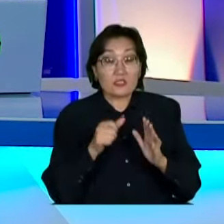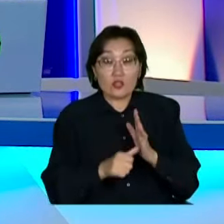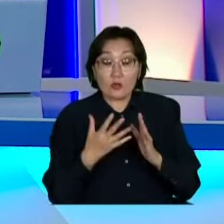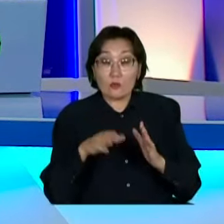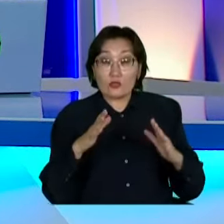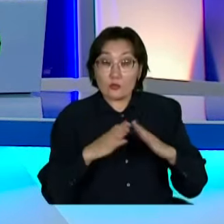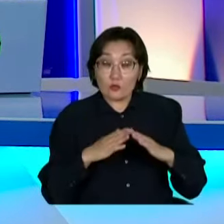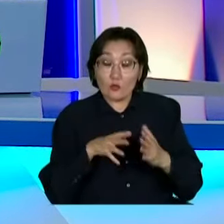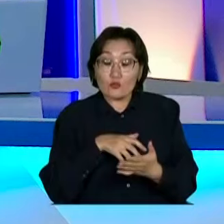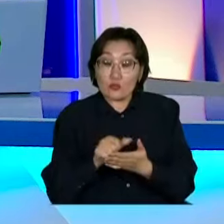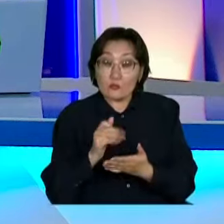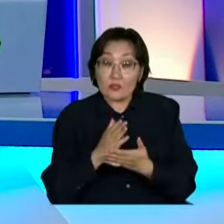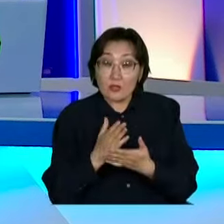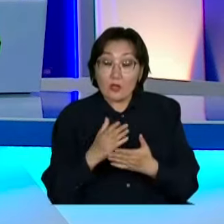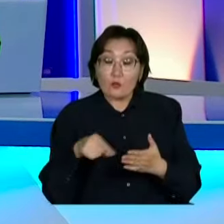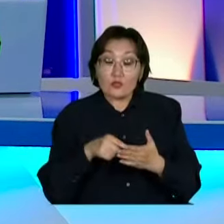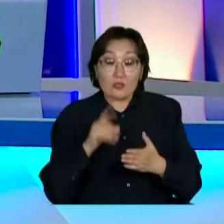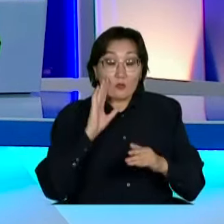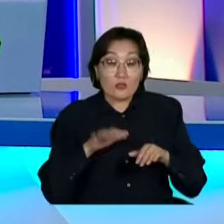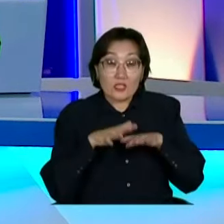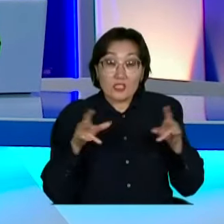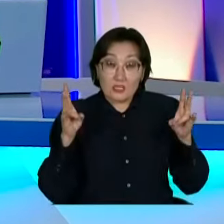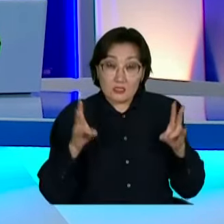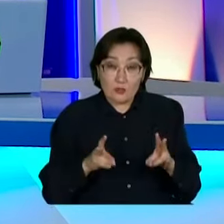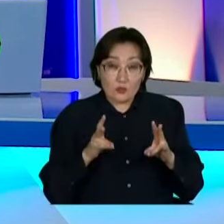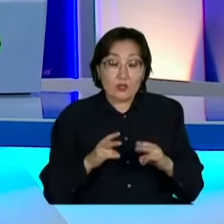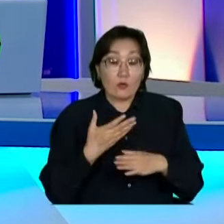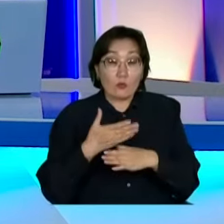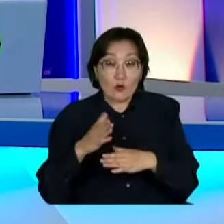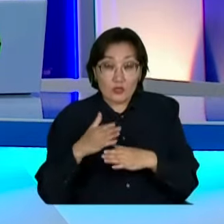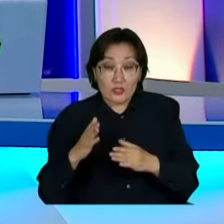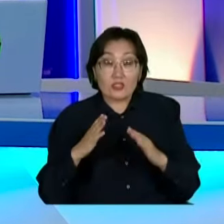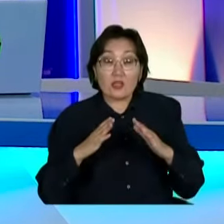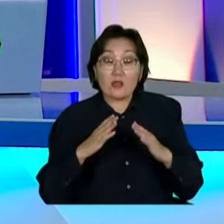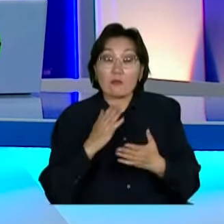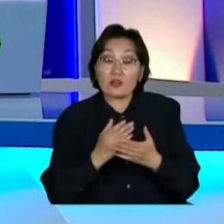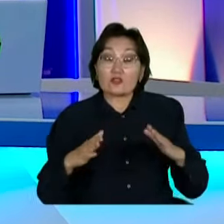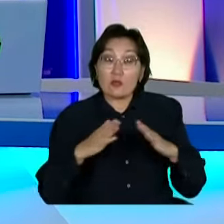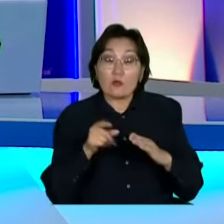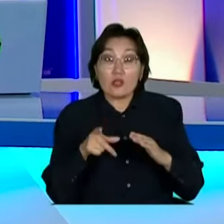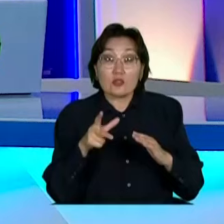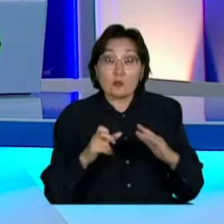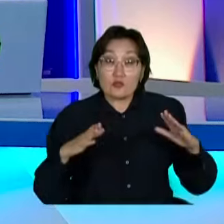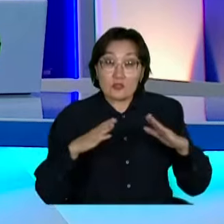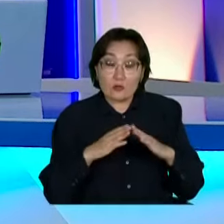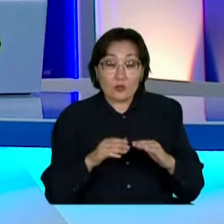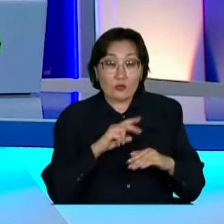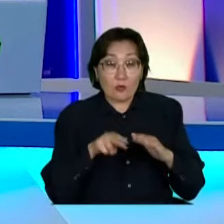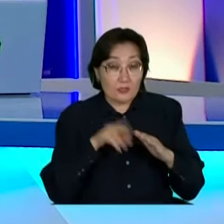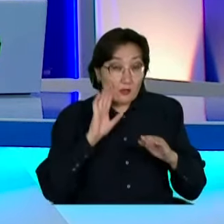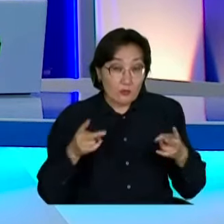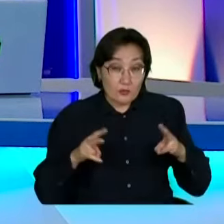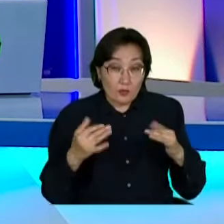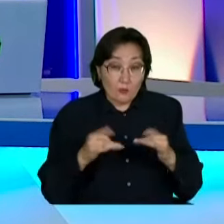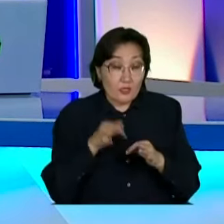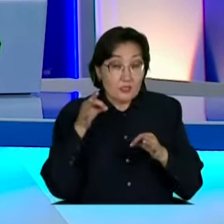165 үй бұзылып жатыр. Олар қаланың су тасқынынан зардап шеккен бөлігінде орналасқан. Мұнда 1300 ғимаратты топан су басқан еді.